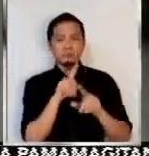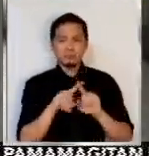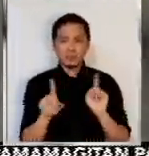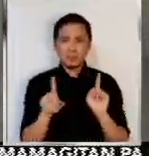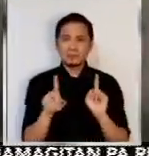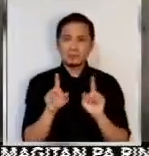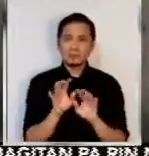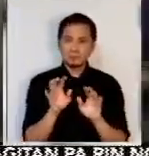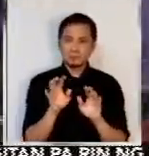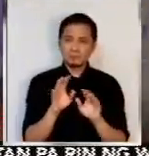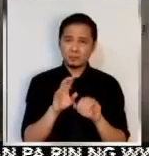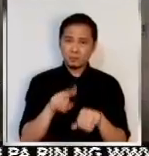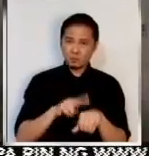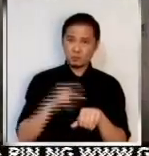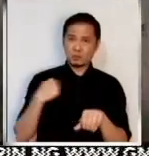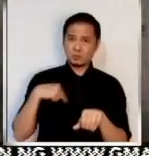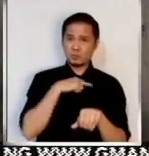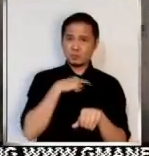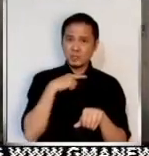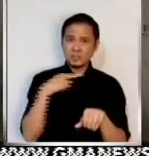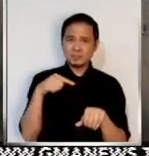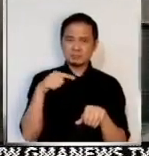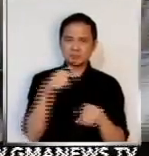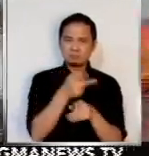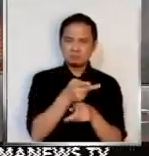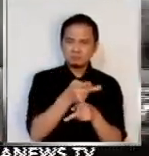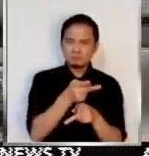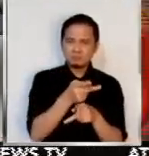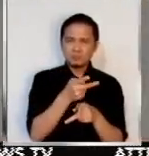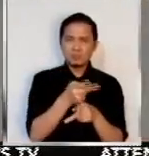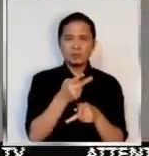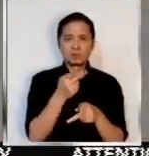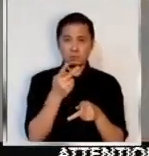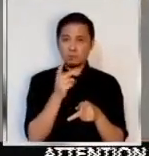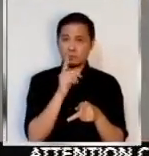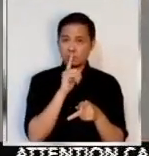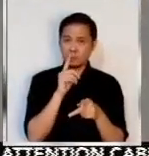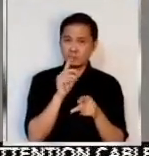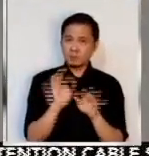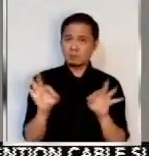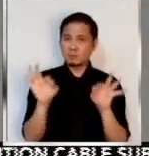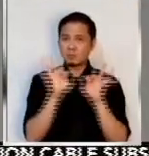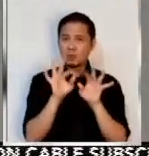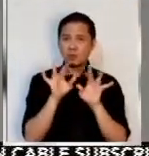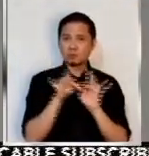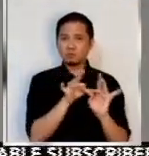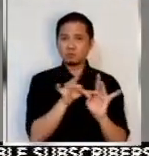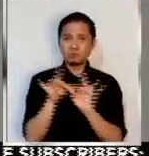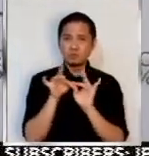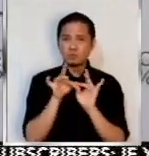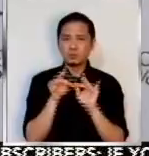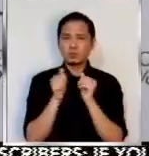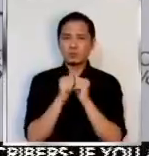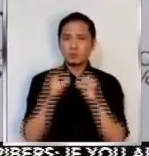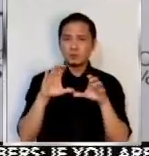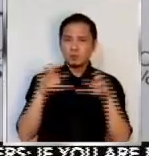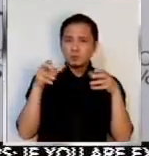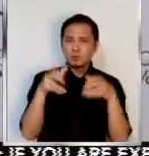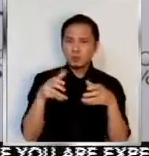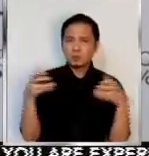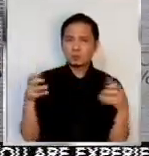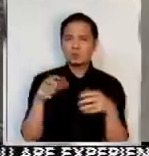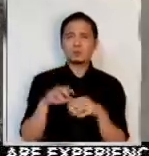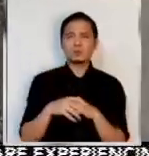naiintindihan din namin kasi kailangan ng importante din yung coordination sa local utilities dahil pag tinanggal yan, mawawalan